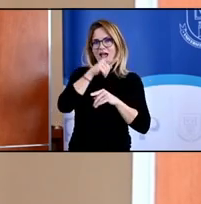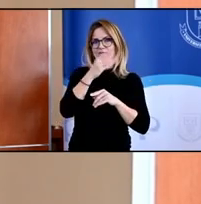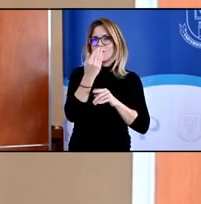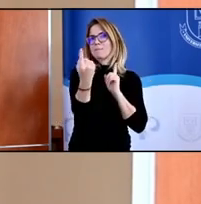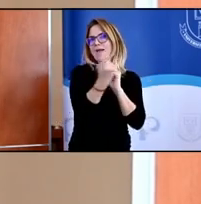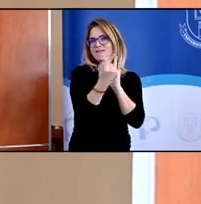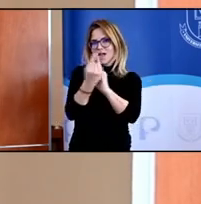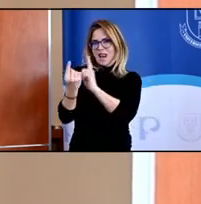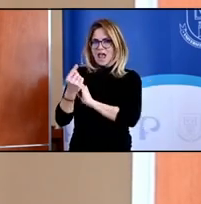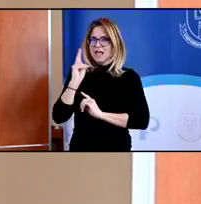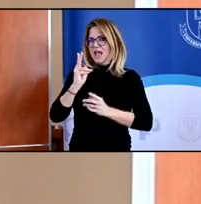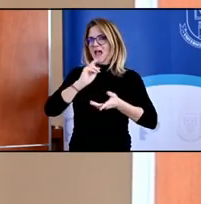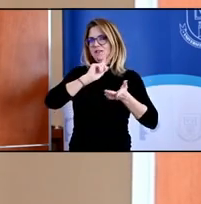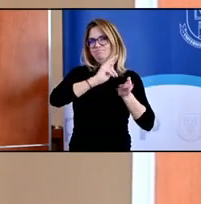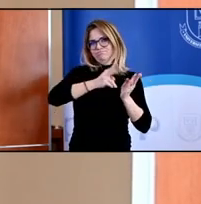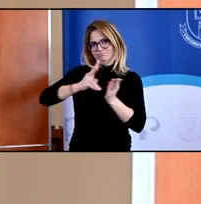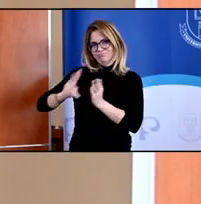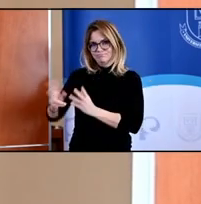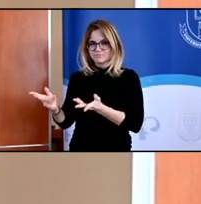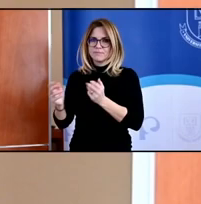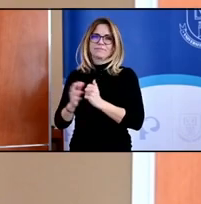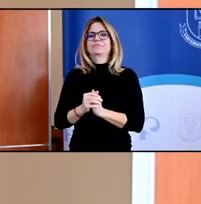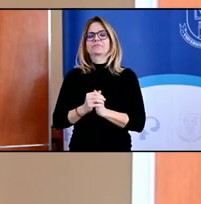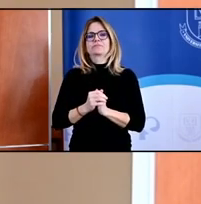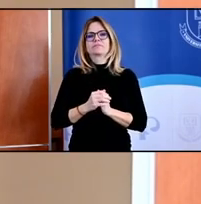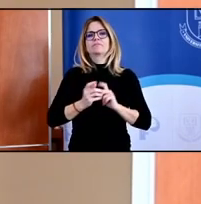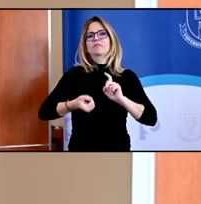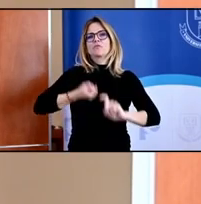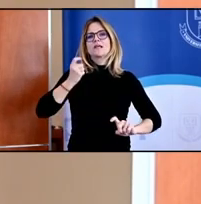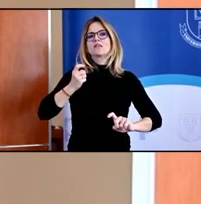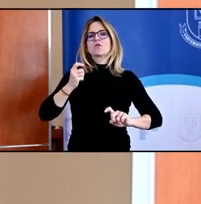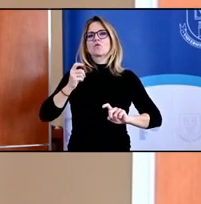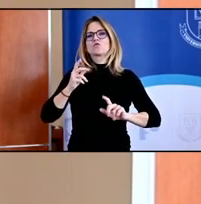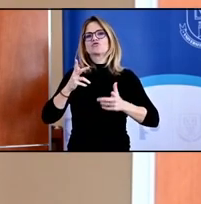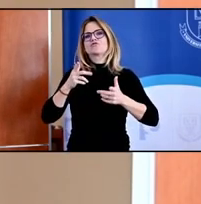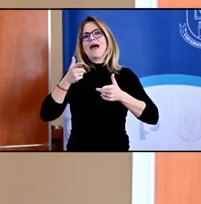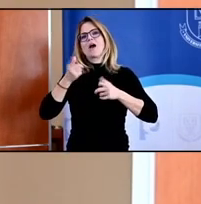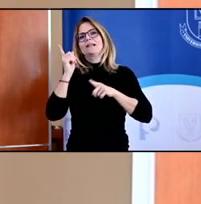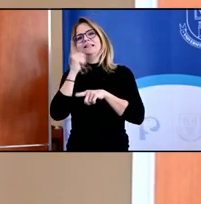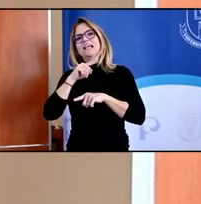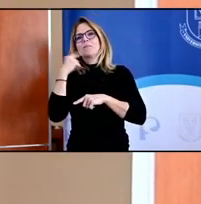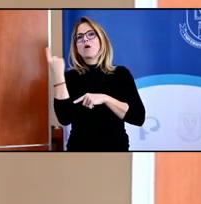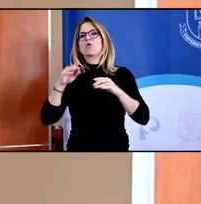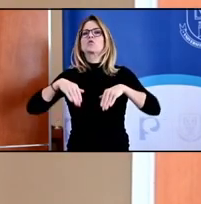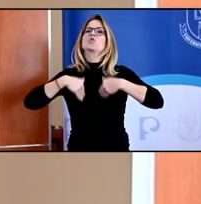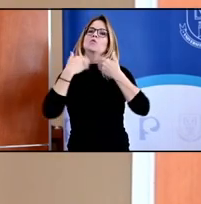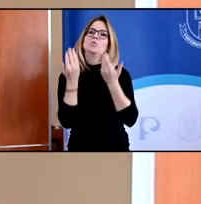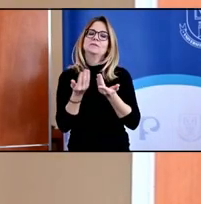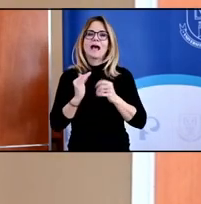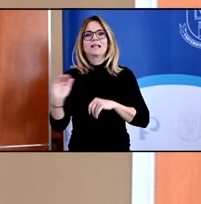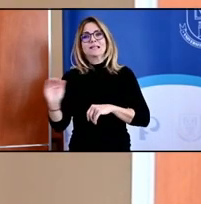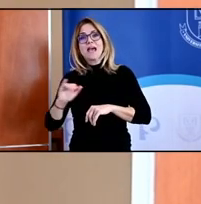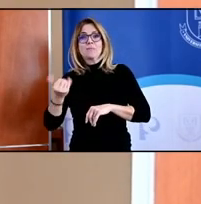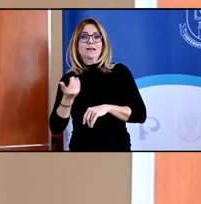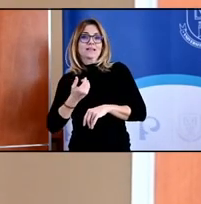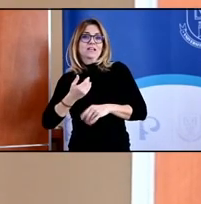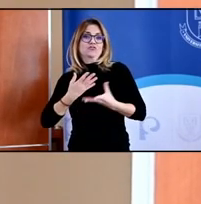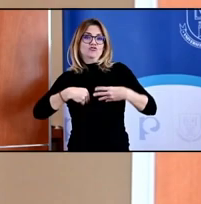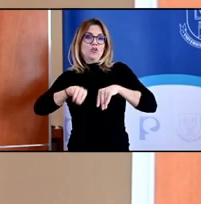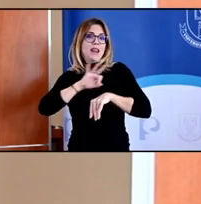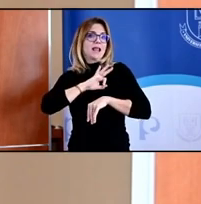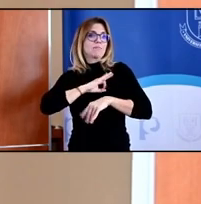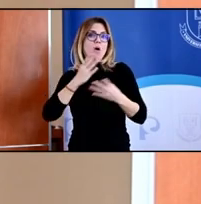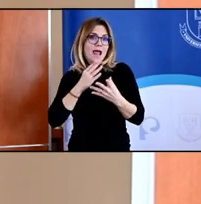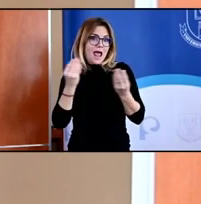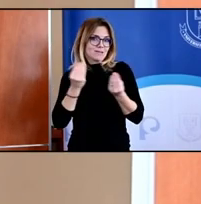pályázatukkal és a fogyatékossági témakör utána a gyermek és családbarátságra hogyha egy kicsit